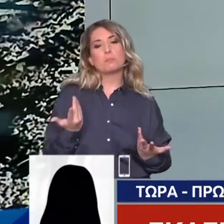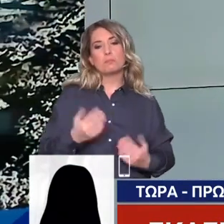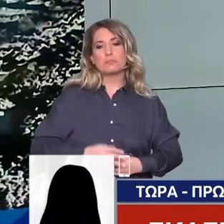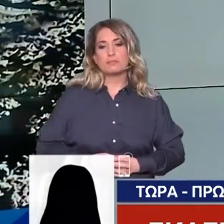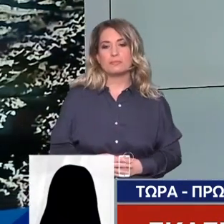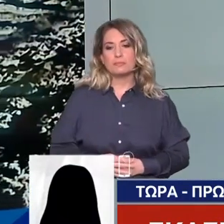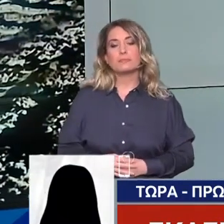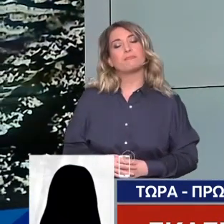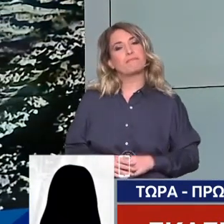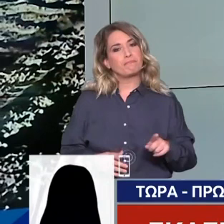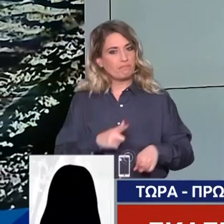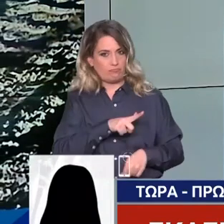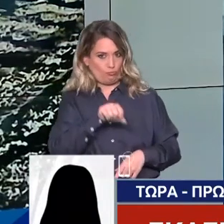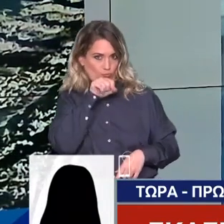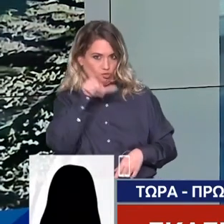Είχε πάθος με τον τζόγο?